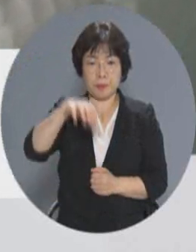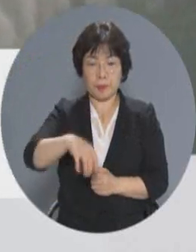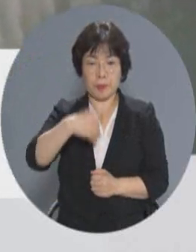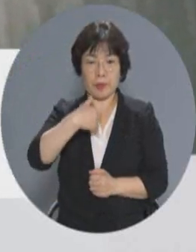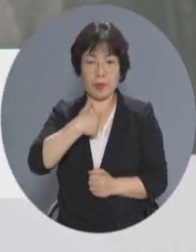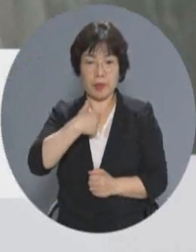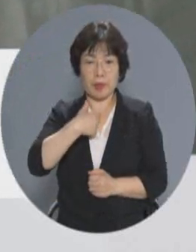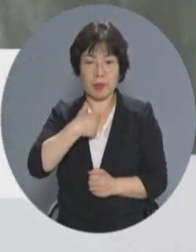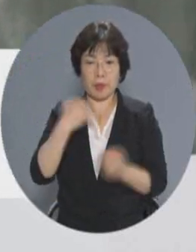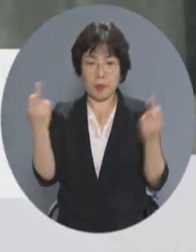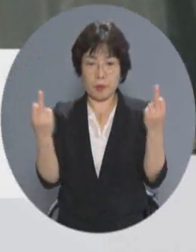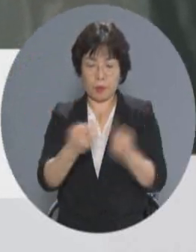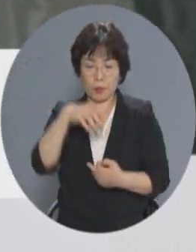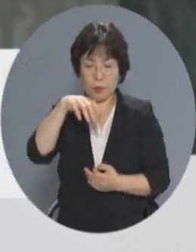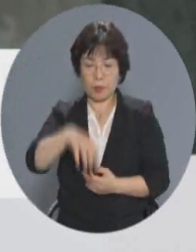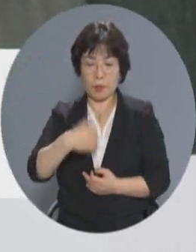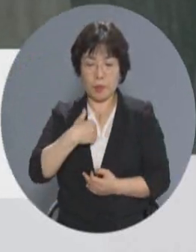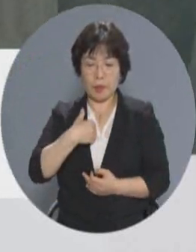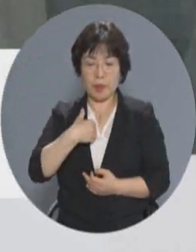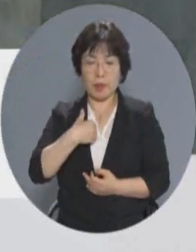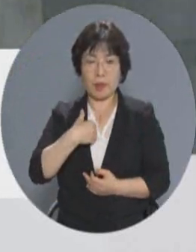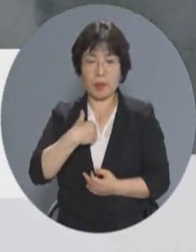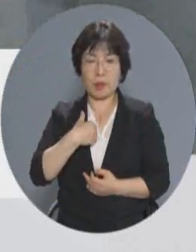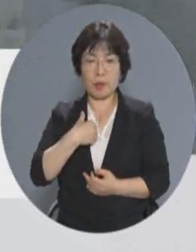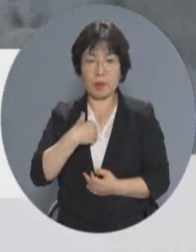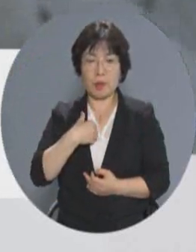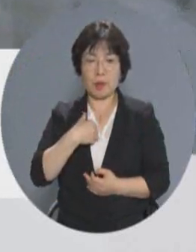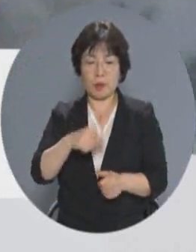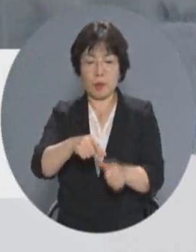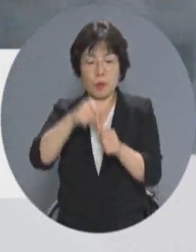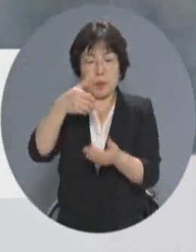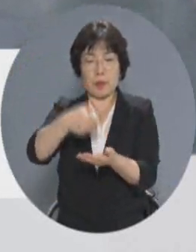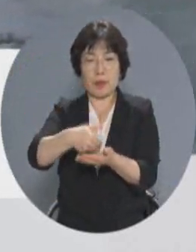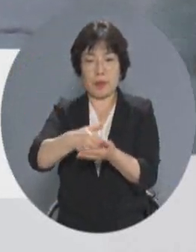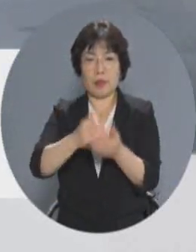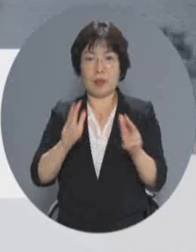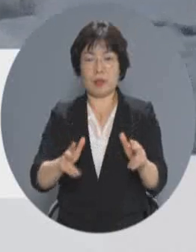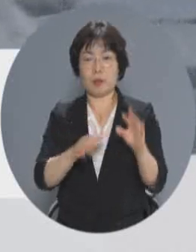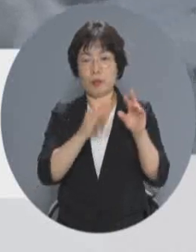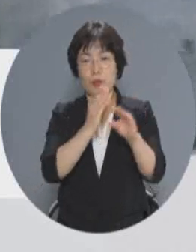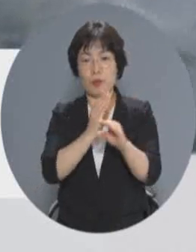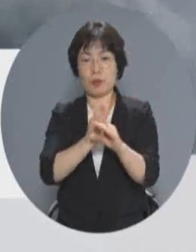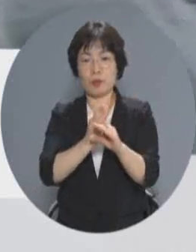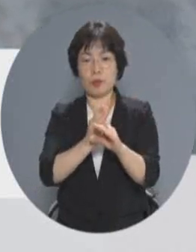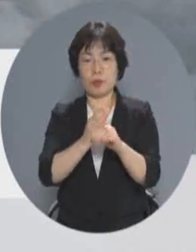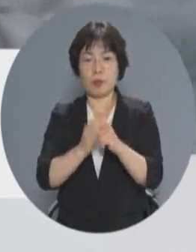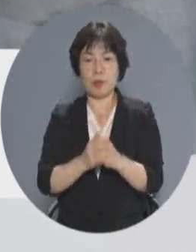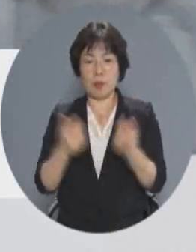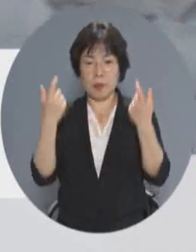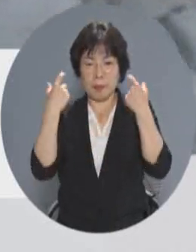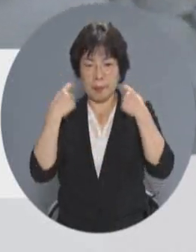지금 전환을 당했다. 구조 요청을 한다. 그러면서